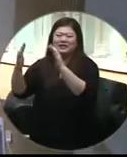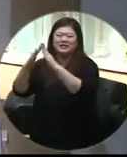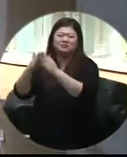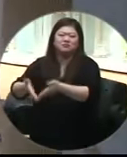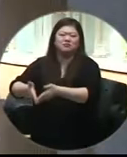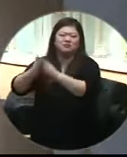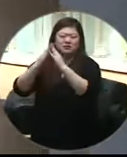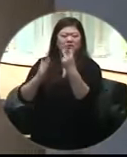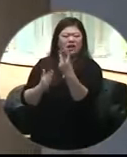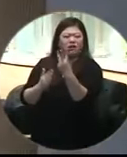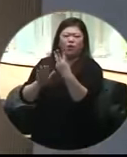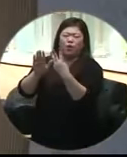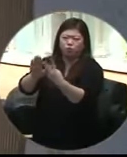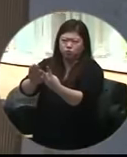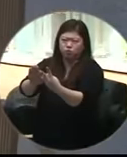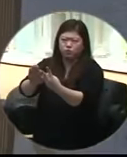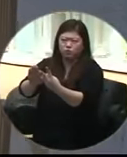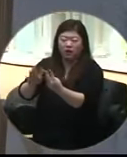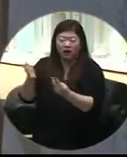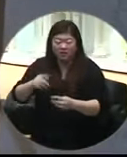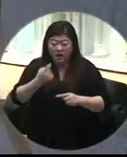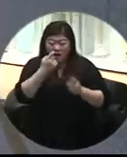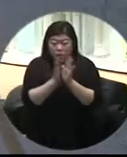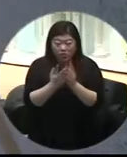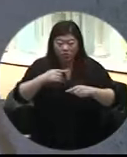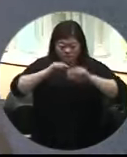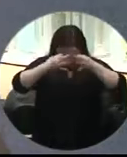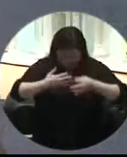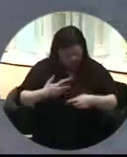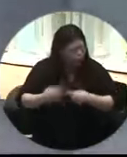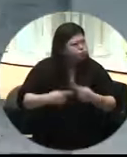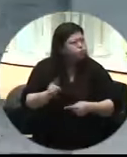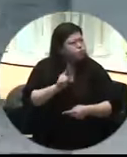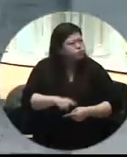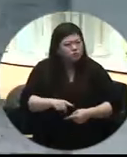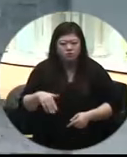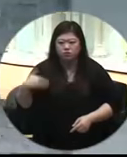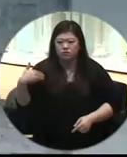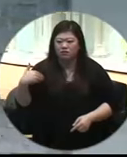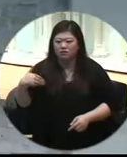하되 자기가 하는 말을 자기도 알지 못하더라.